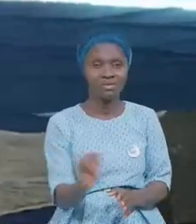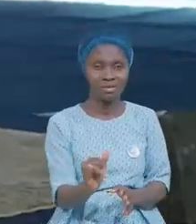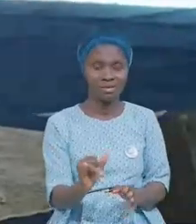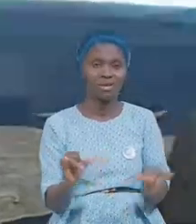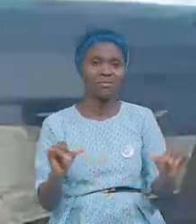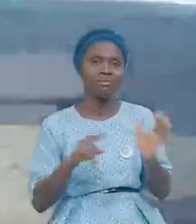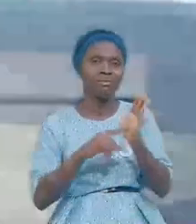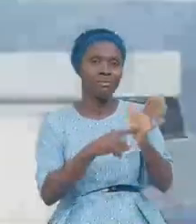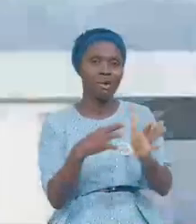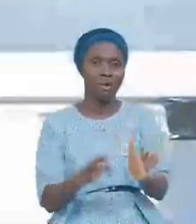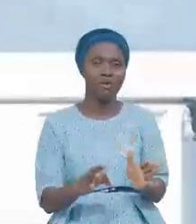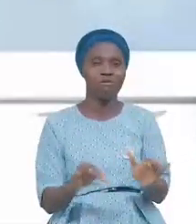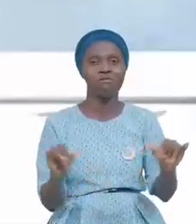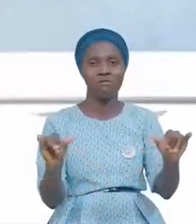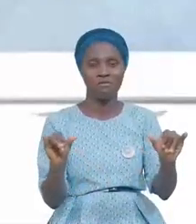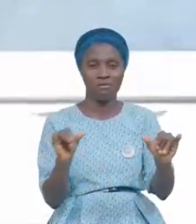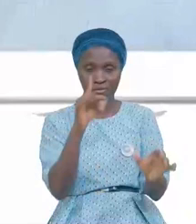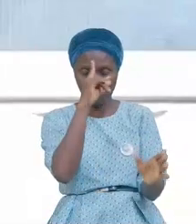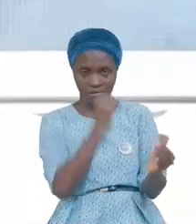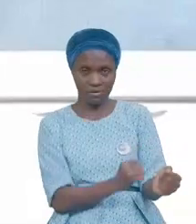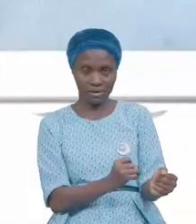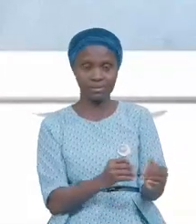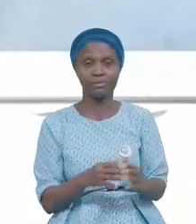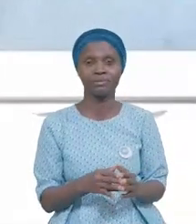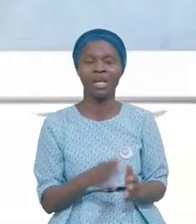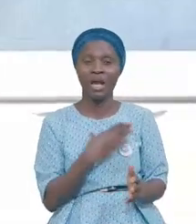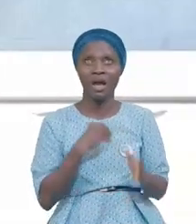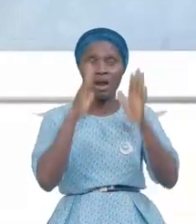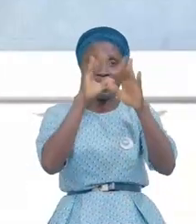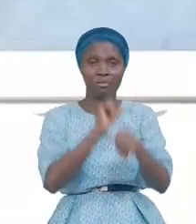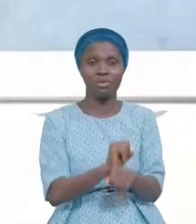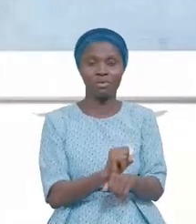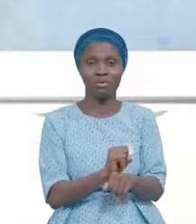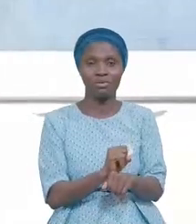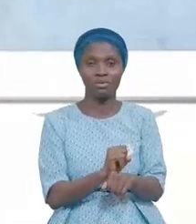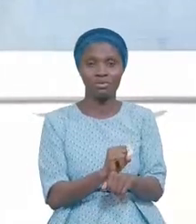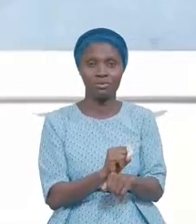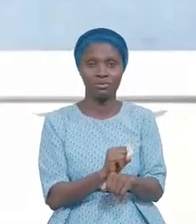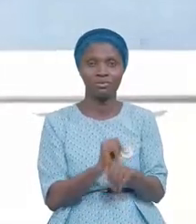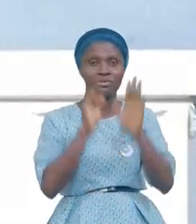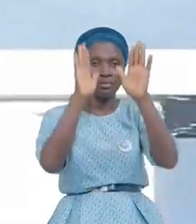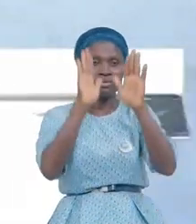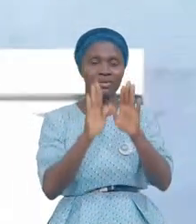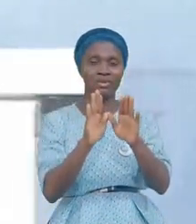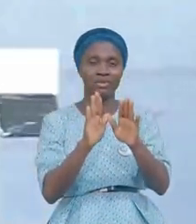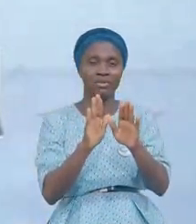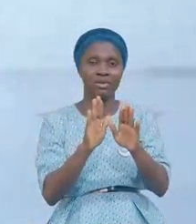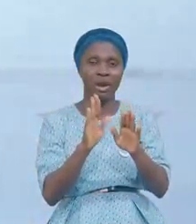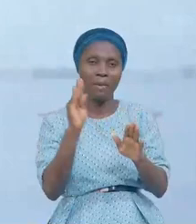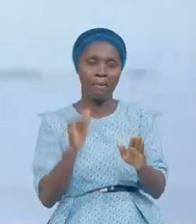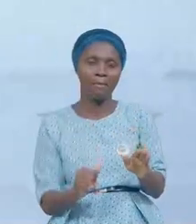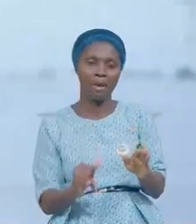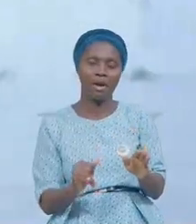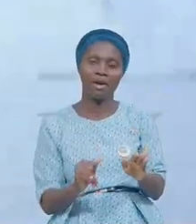les miracles et les prodiges par les ministres sanctifiés, de foi sanctifiée, Et je